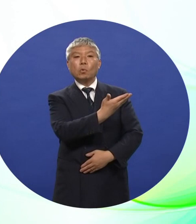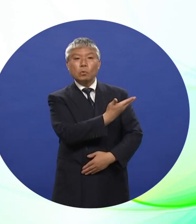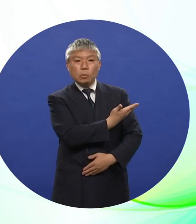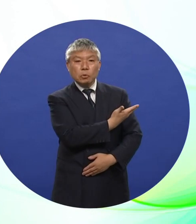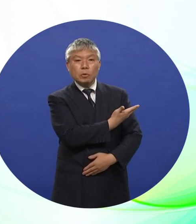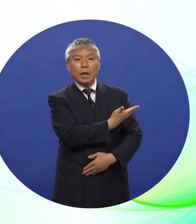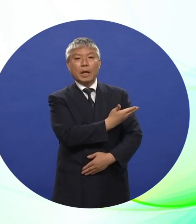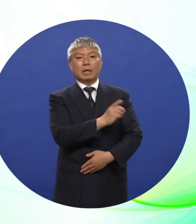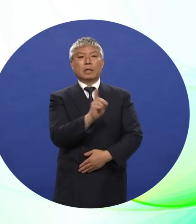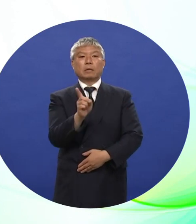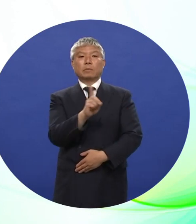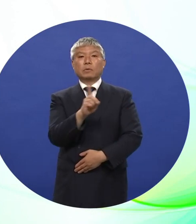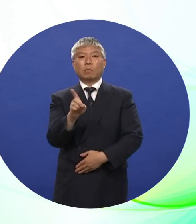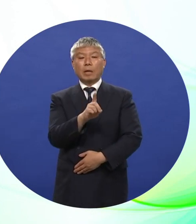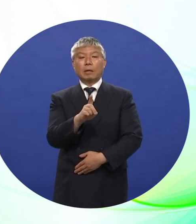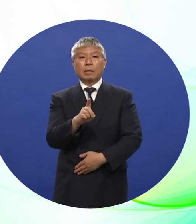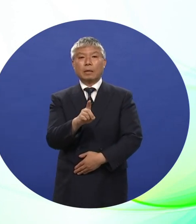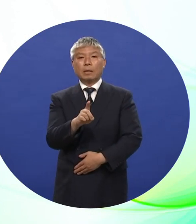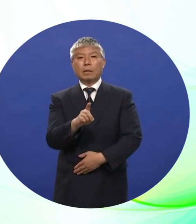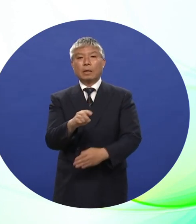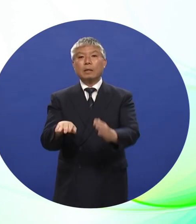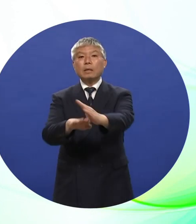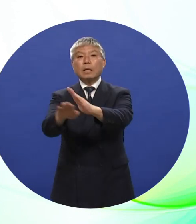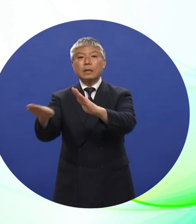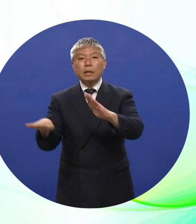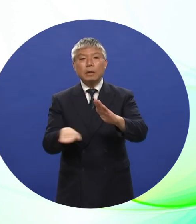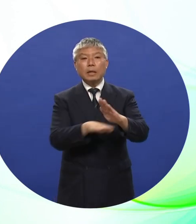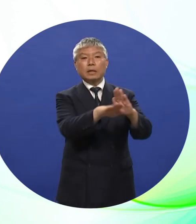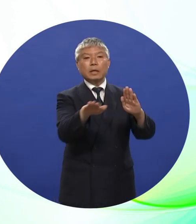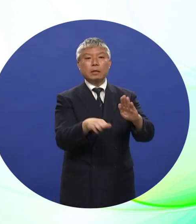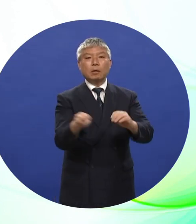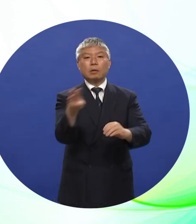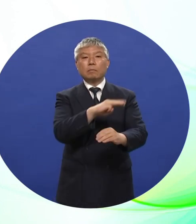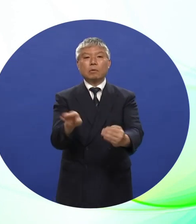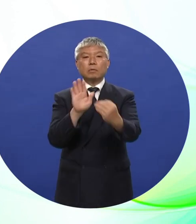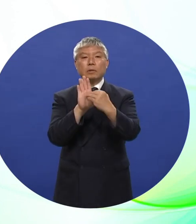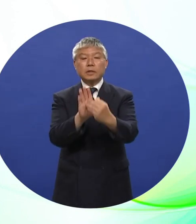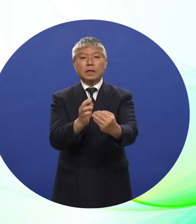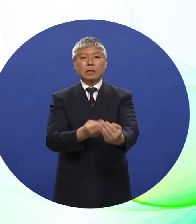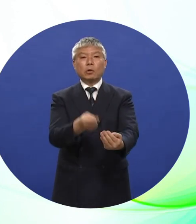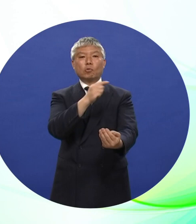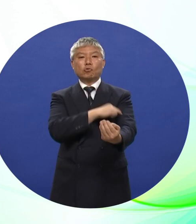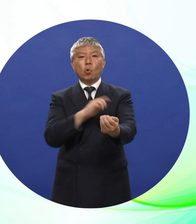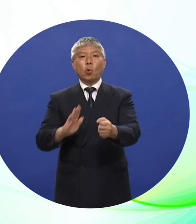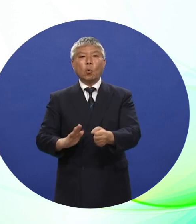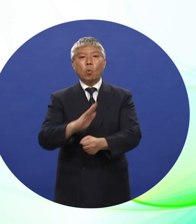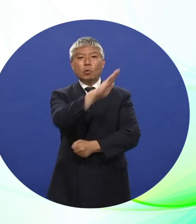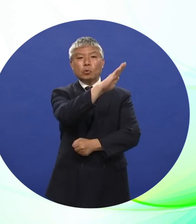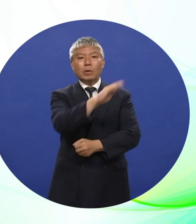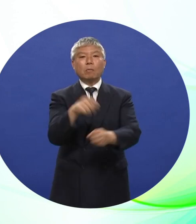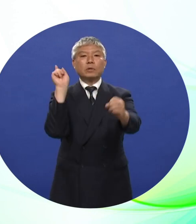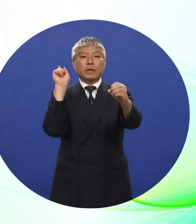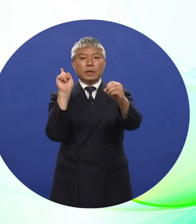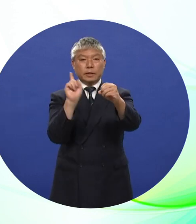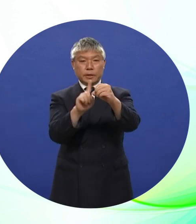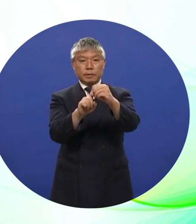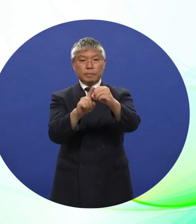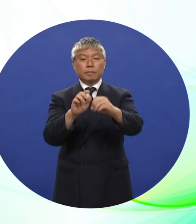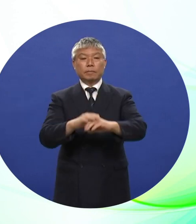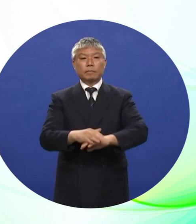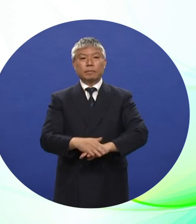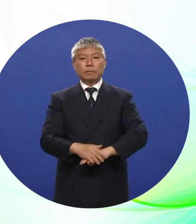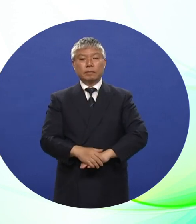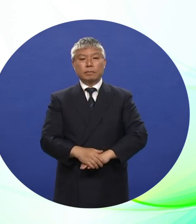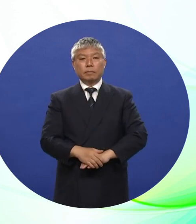防災都市高等備えるギフトは各家庭の防災力向上を図るものです。